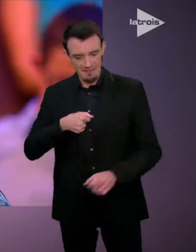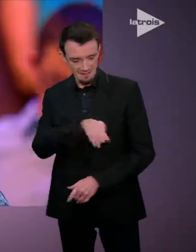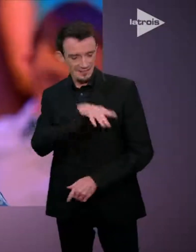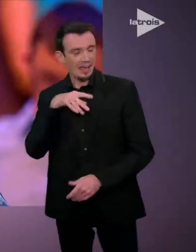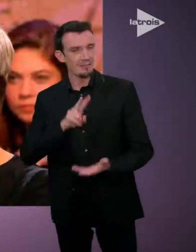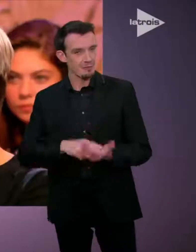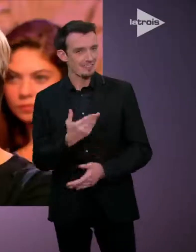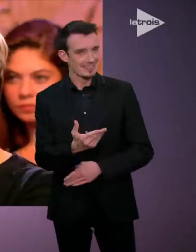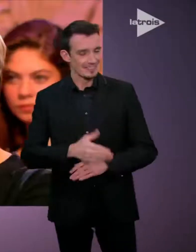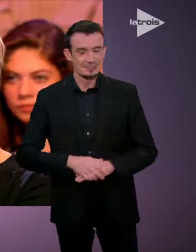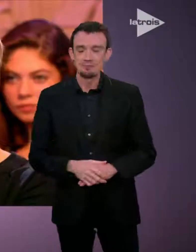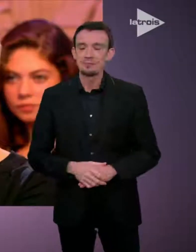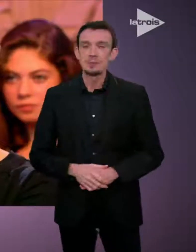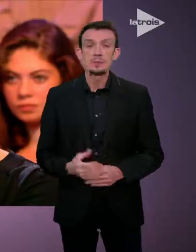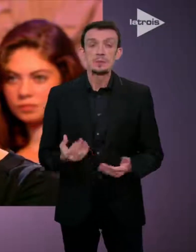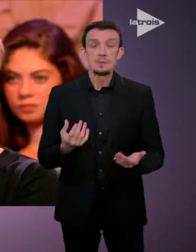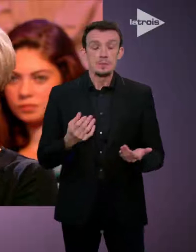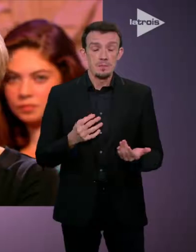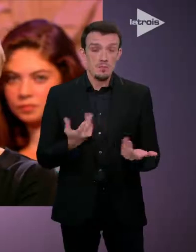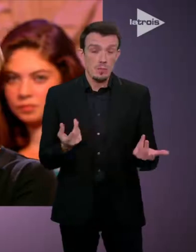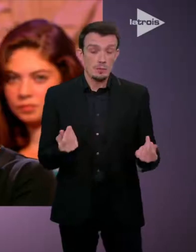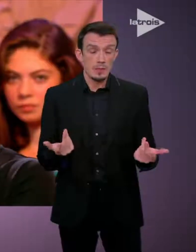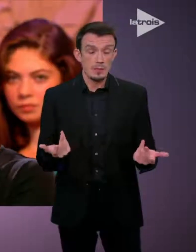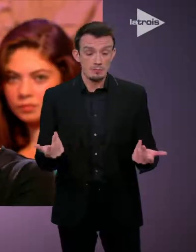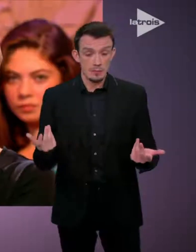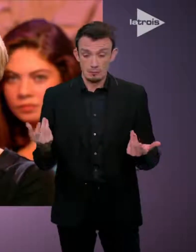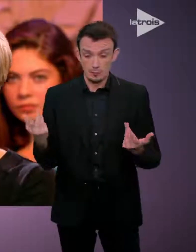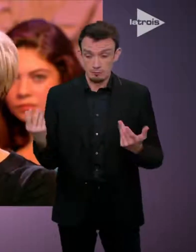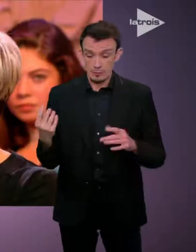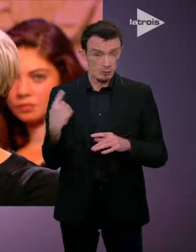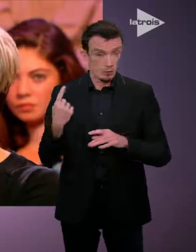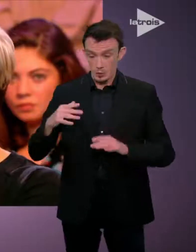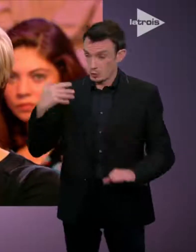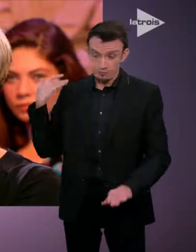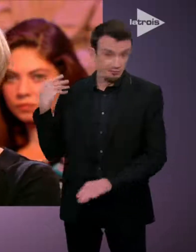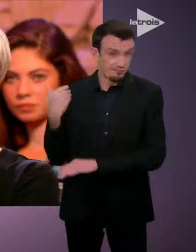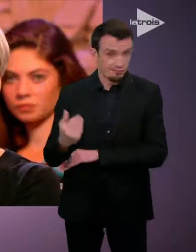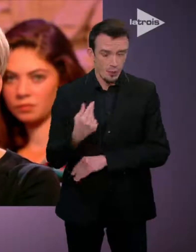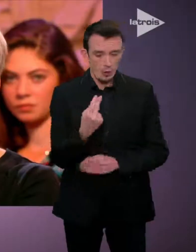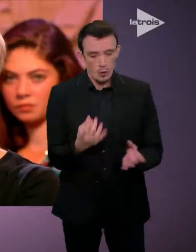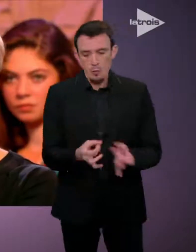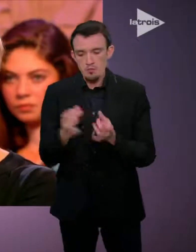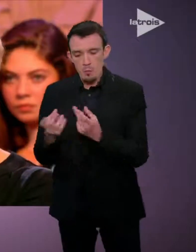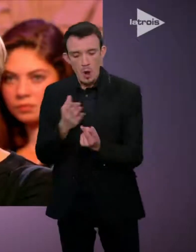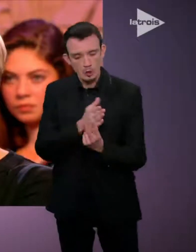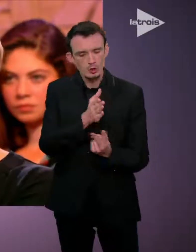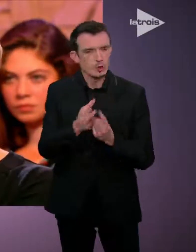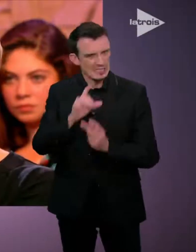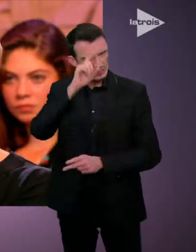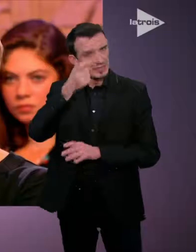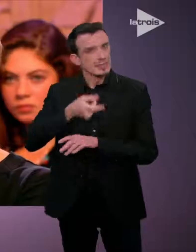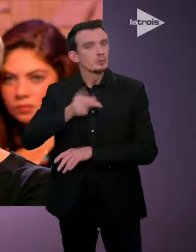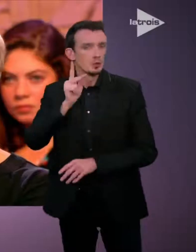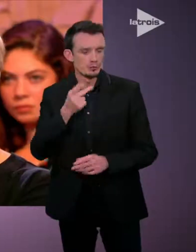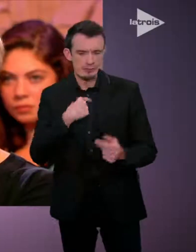Mais c'est vrai que depuis toujours, il a eu quand même deux moments plus difficiles. Vous m'avez demandé d'en parler. Quand il avait